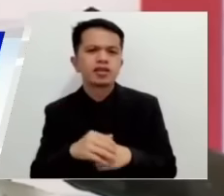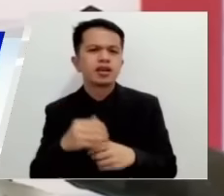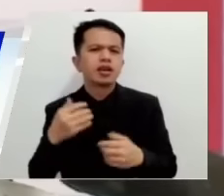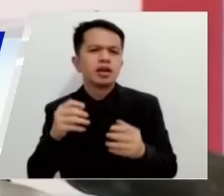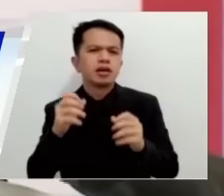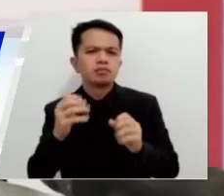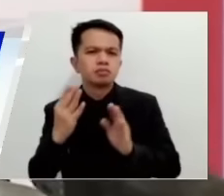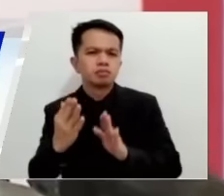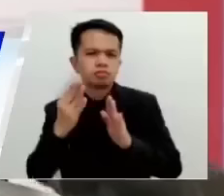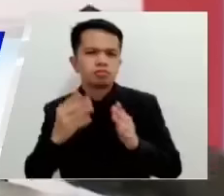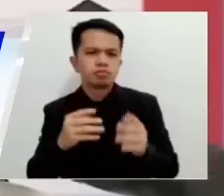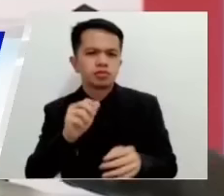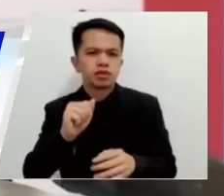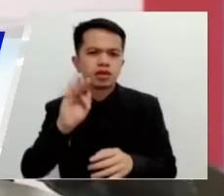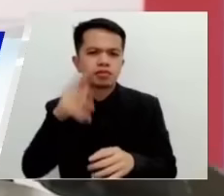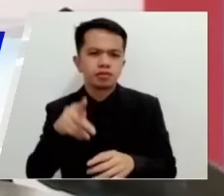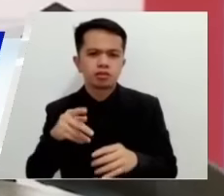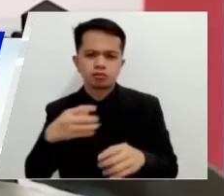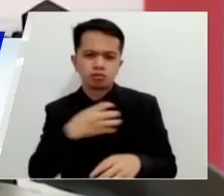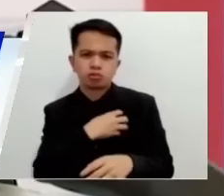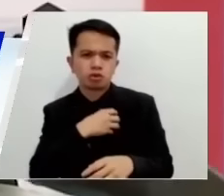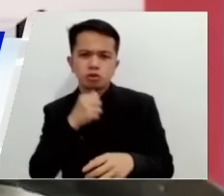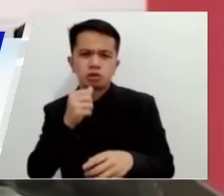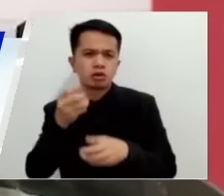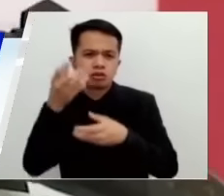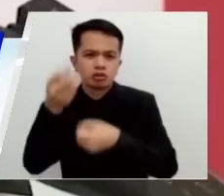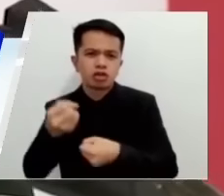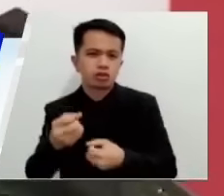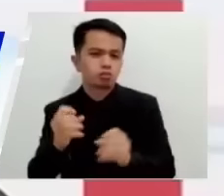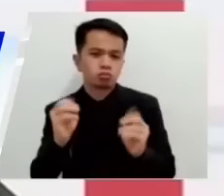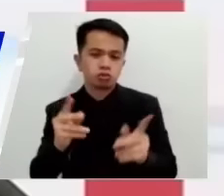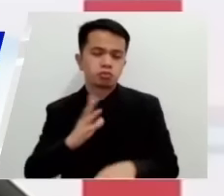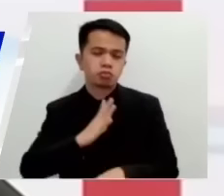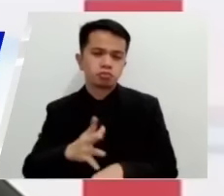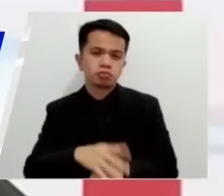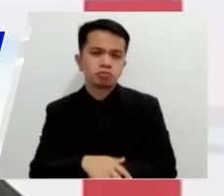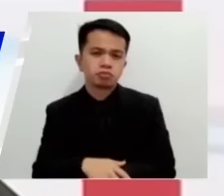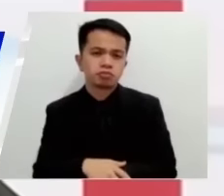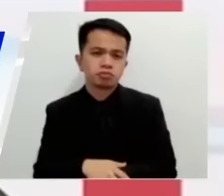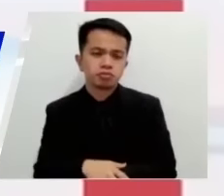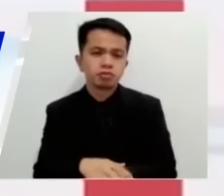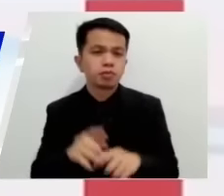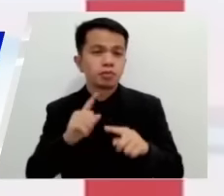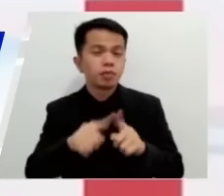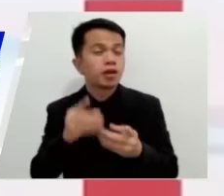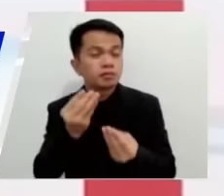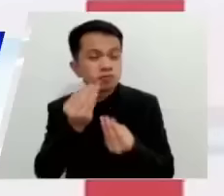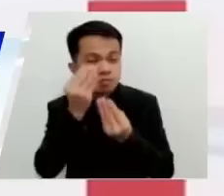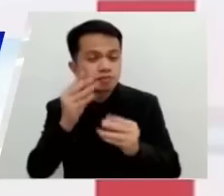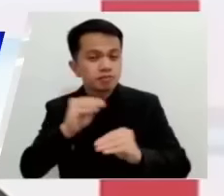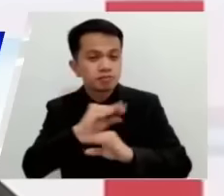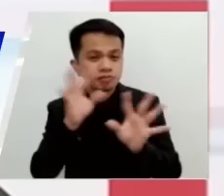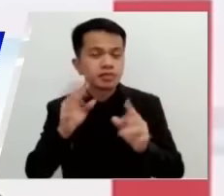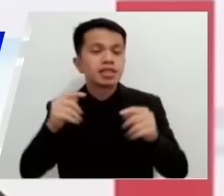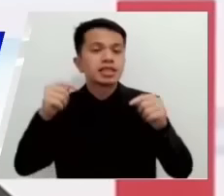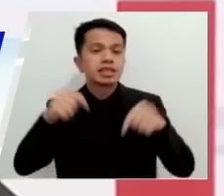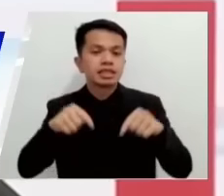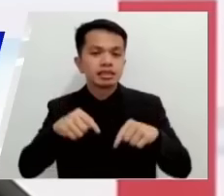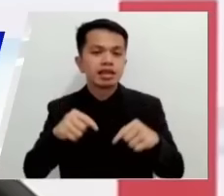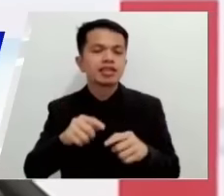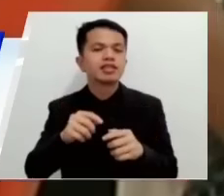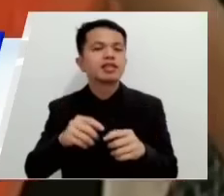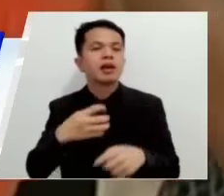tiwala sa pulis. So, fine. Yun ang ginawa namin. But let's be very clear. This was a